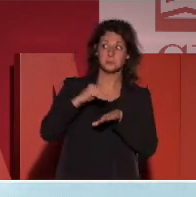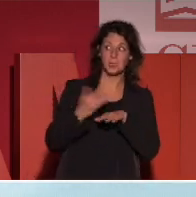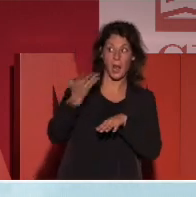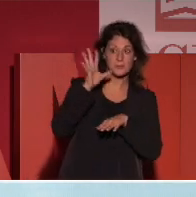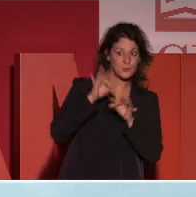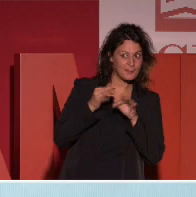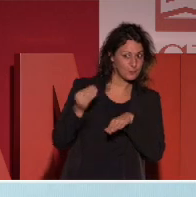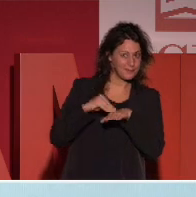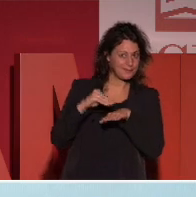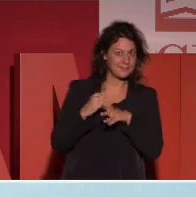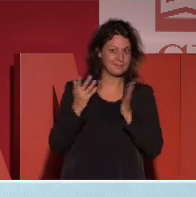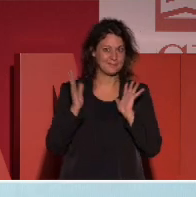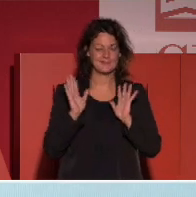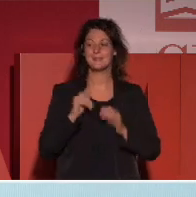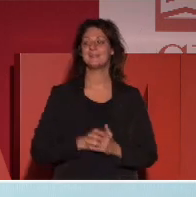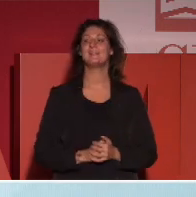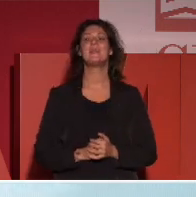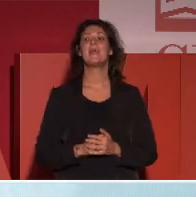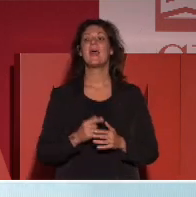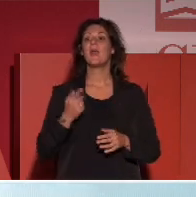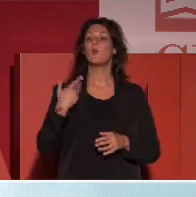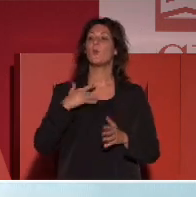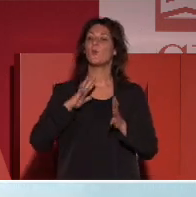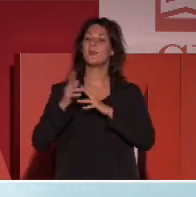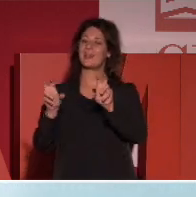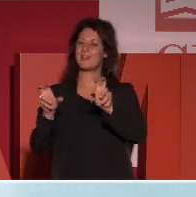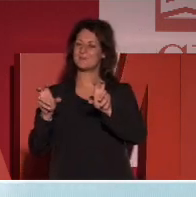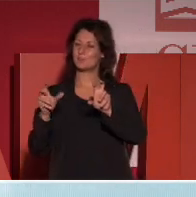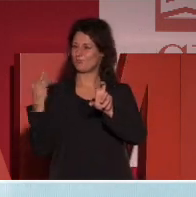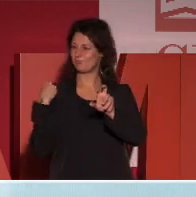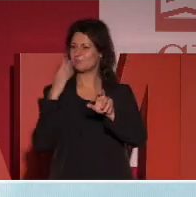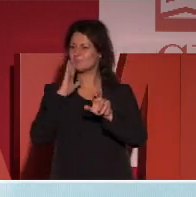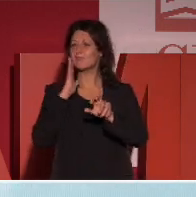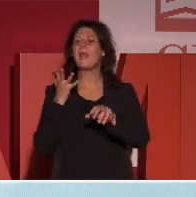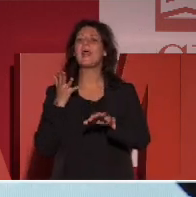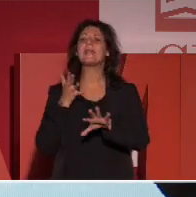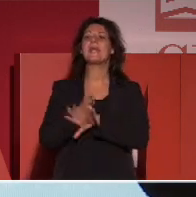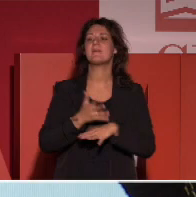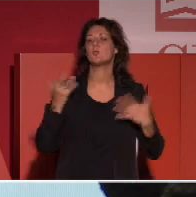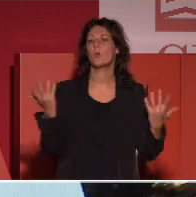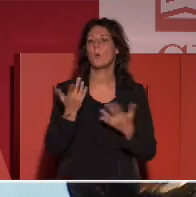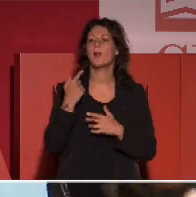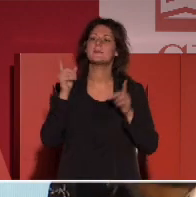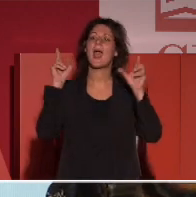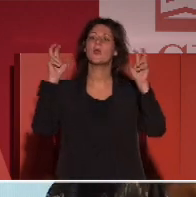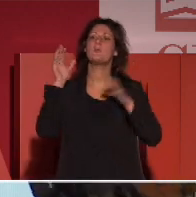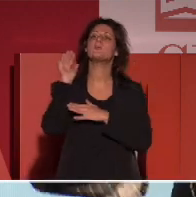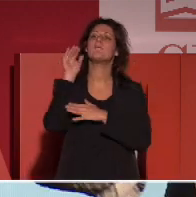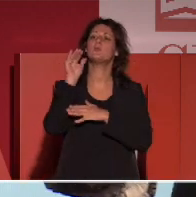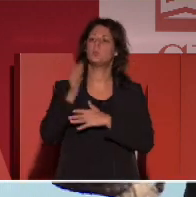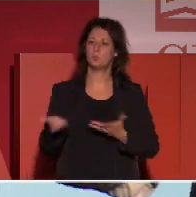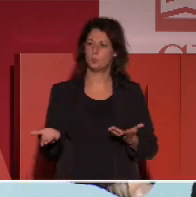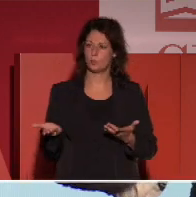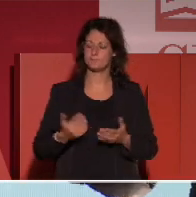e degli interventi in una trasmissione televisiva mi avevano chiesto di fare uno sul tema il futuro e a me aveva colpito moltissimo di come